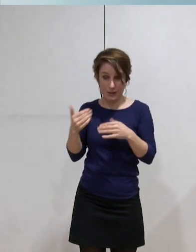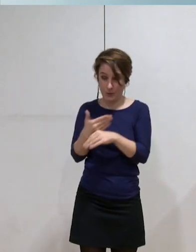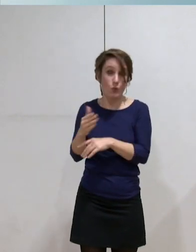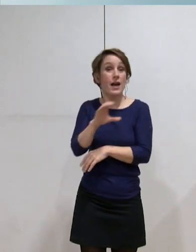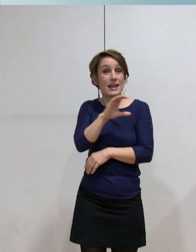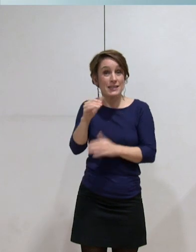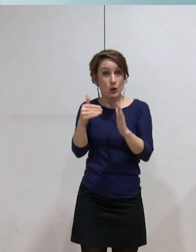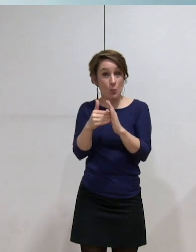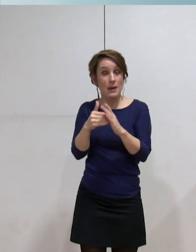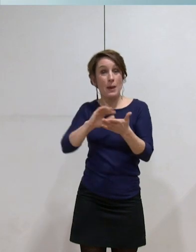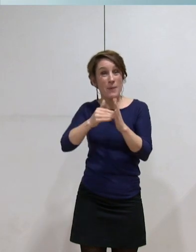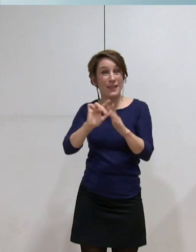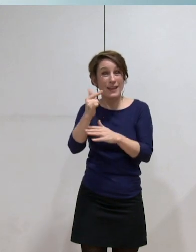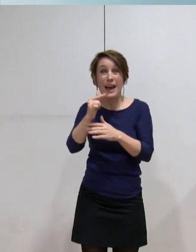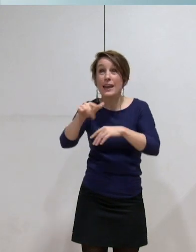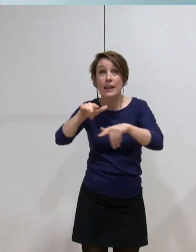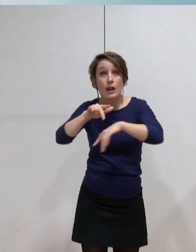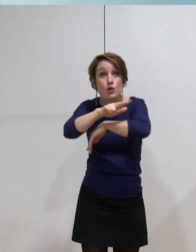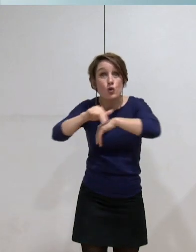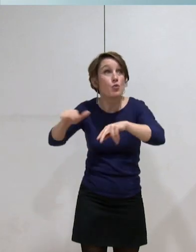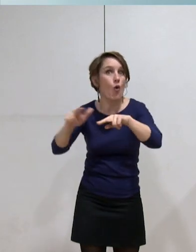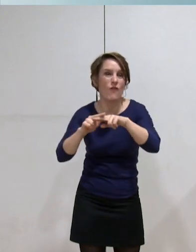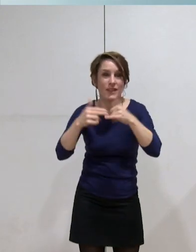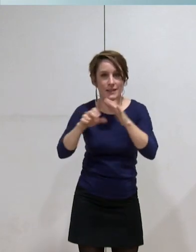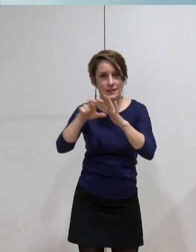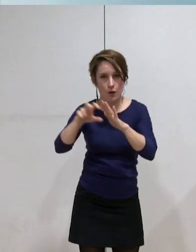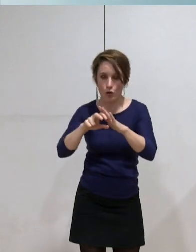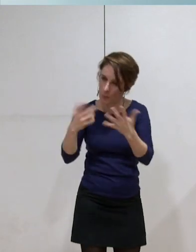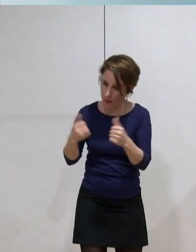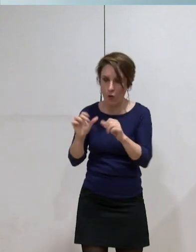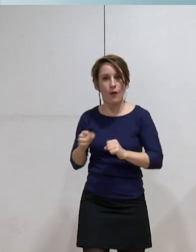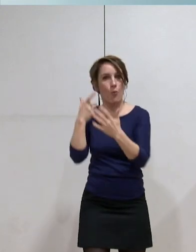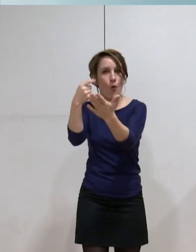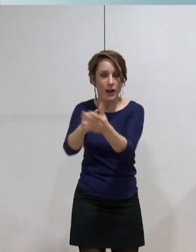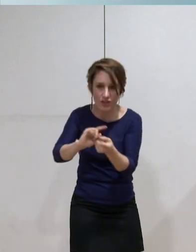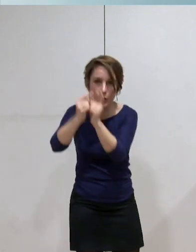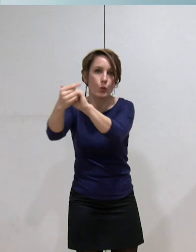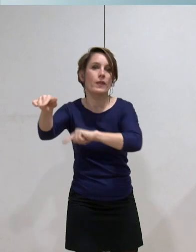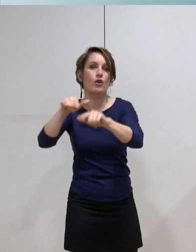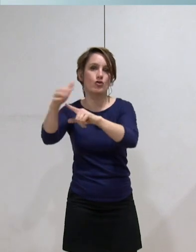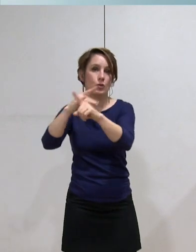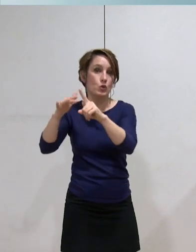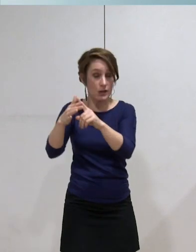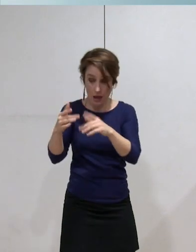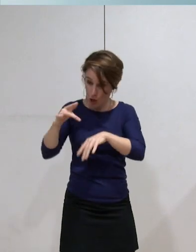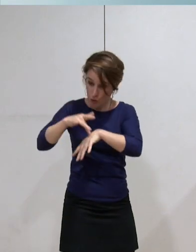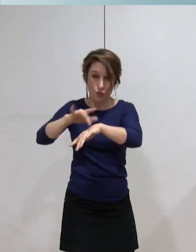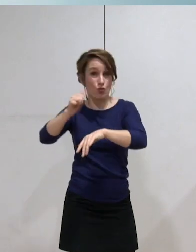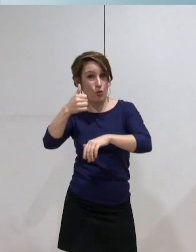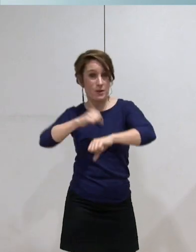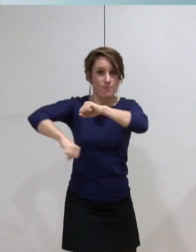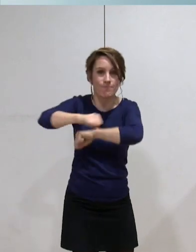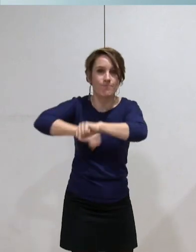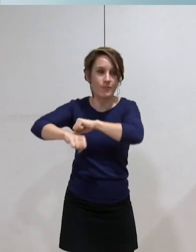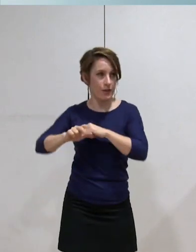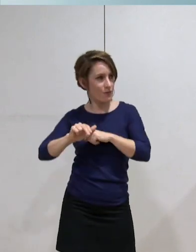Bure vide à Grenoble convertir des bureaux en logement social nous faisons une première opération dans ce domaine làà et nous passerons des